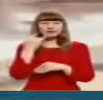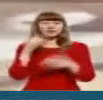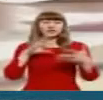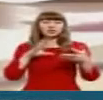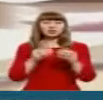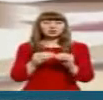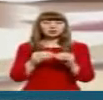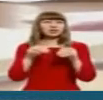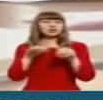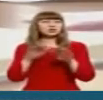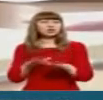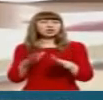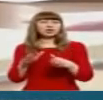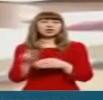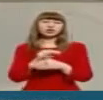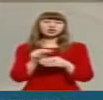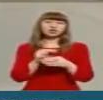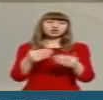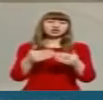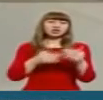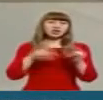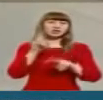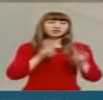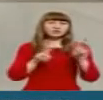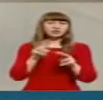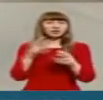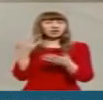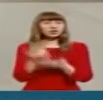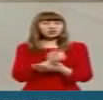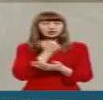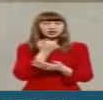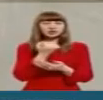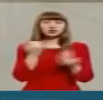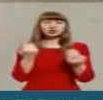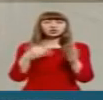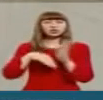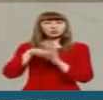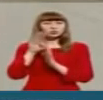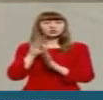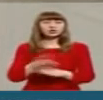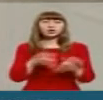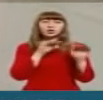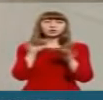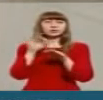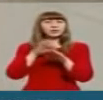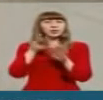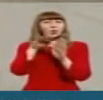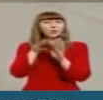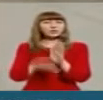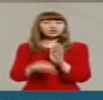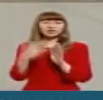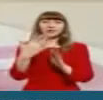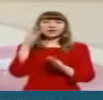кешенді шаралардың нәтижесінде облыста эпидемиологиялық жағдай біршама тәуірлеген. Ауру шаңдық деңгейі 5%-ға